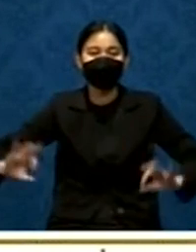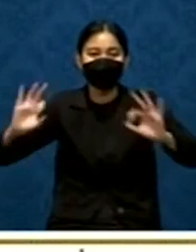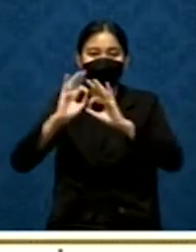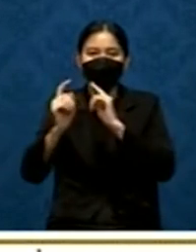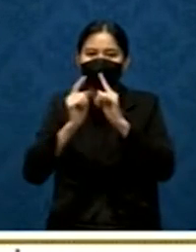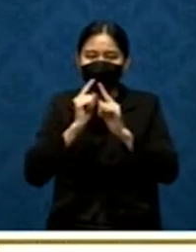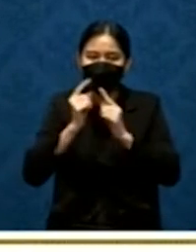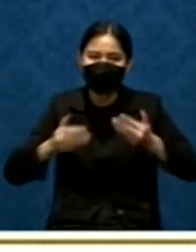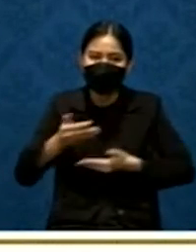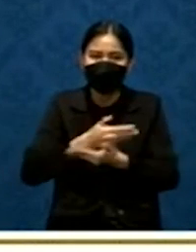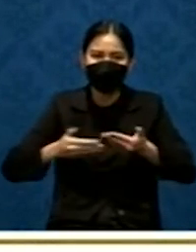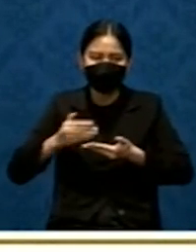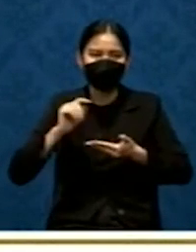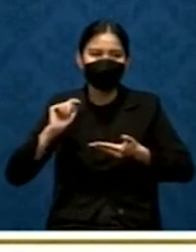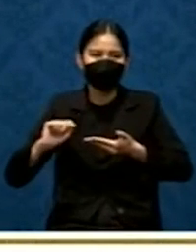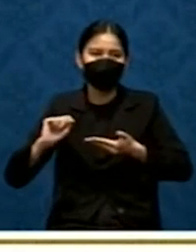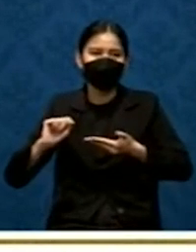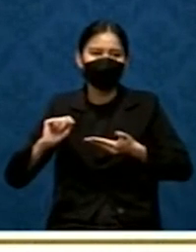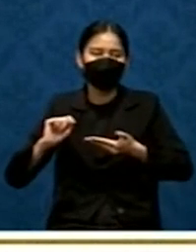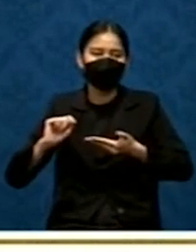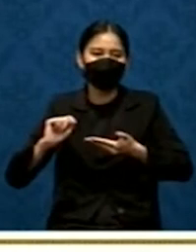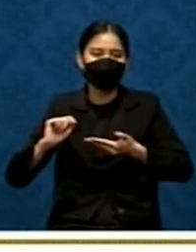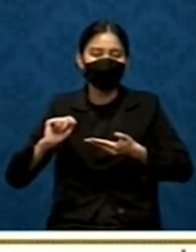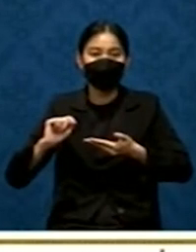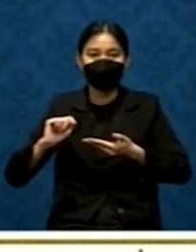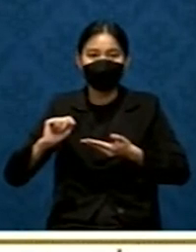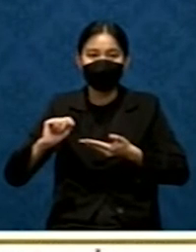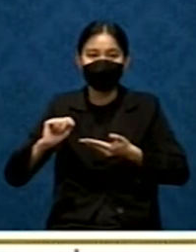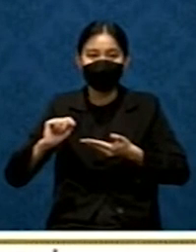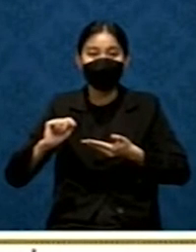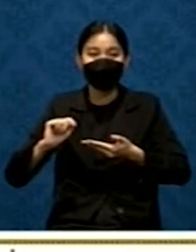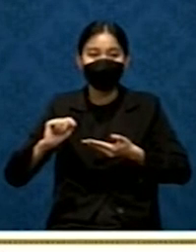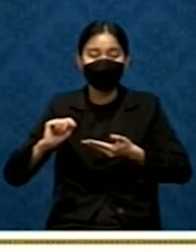กันอยู่เนี่ยมันก็ไม่สามารถที่จะมีการ